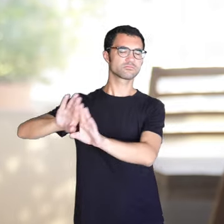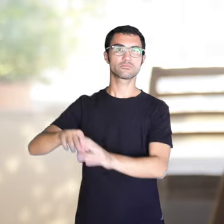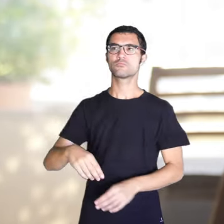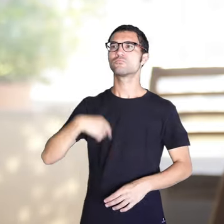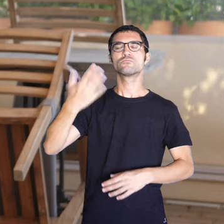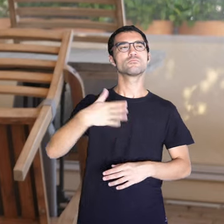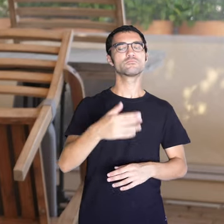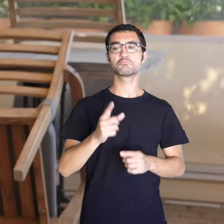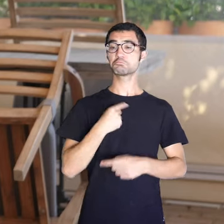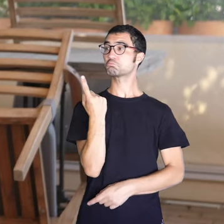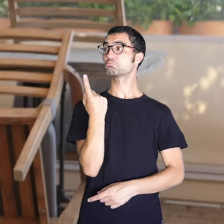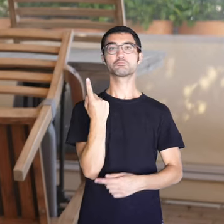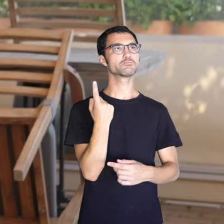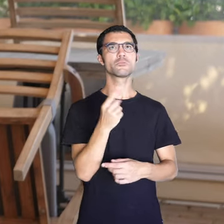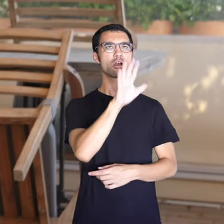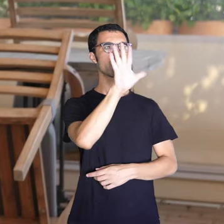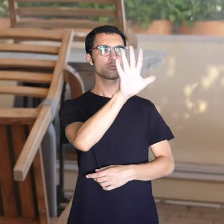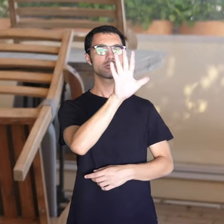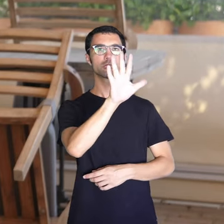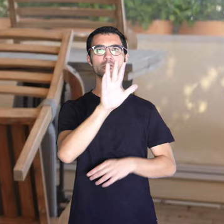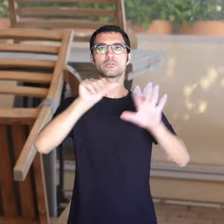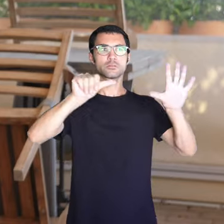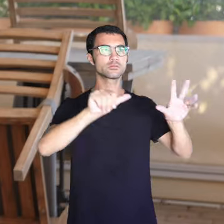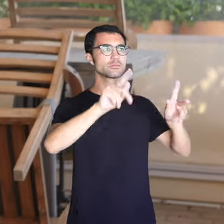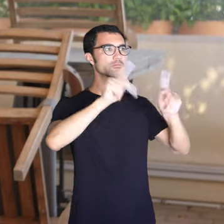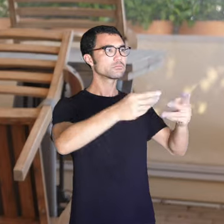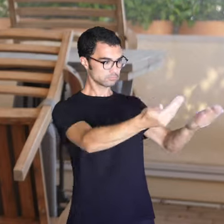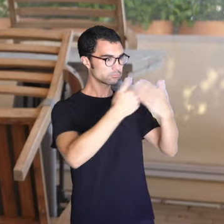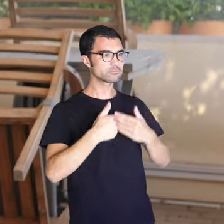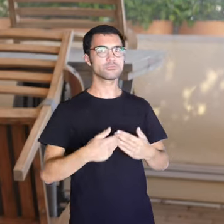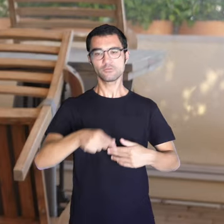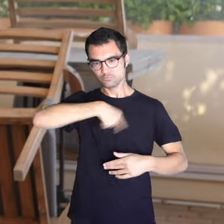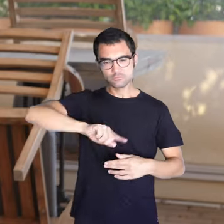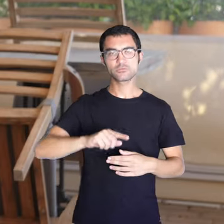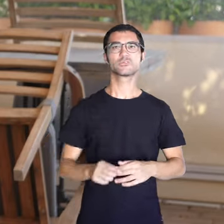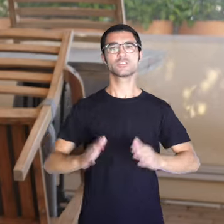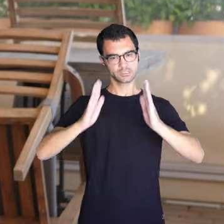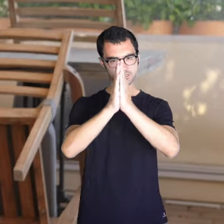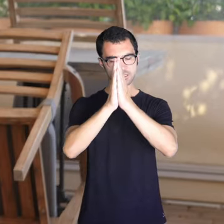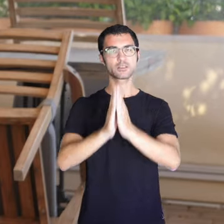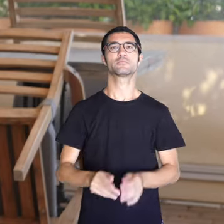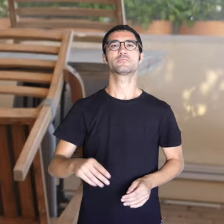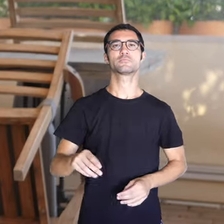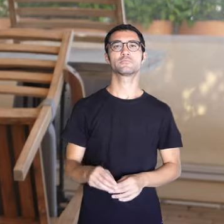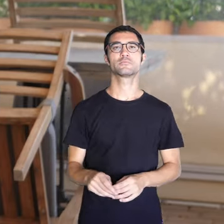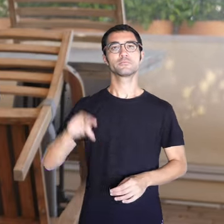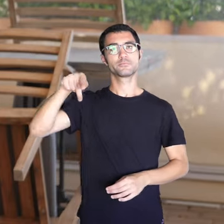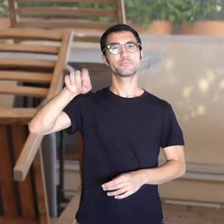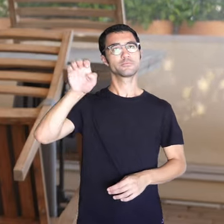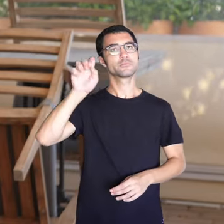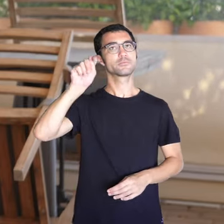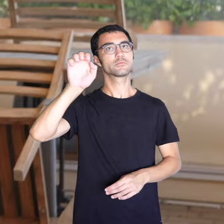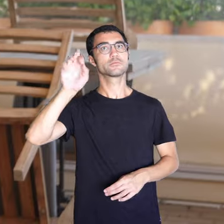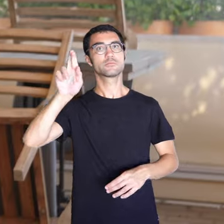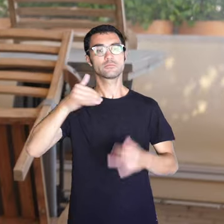Tolo, vol que facin les festes de Sant Pere? Dic, però li vaig dir, però tenim en compte una cosa, que